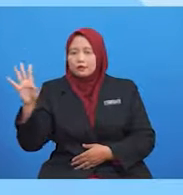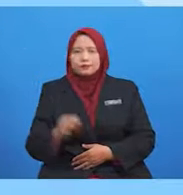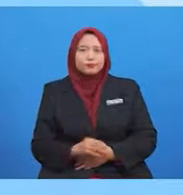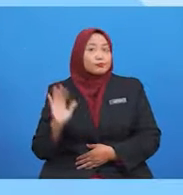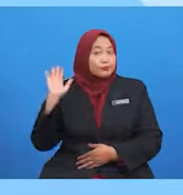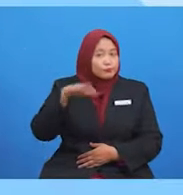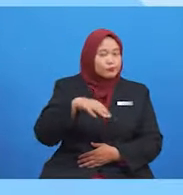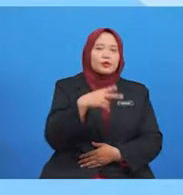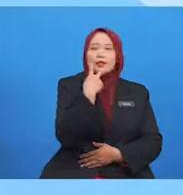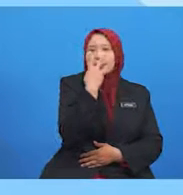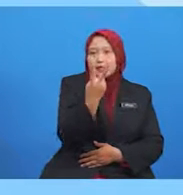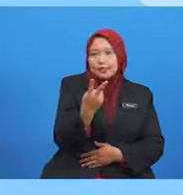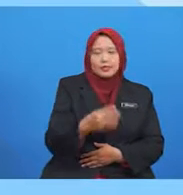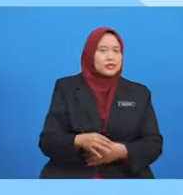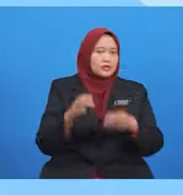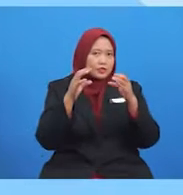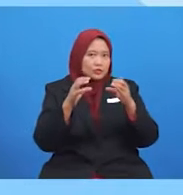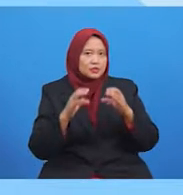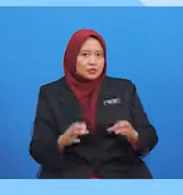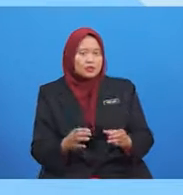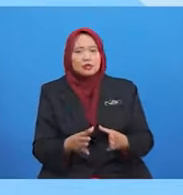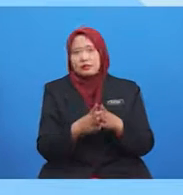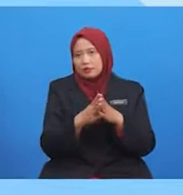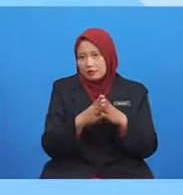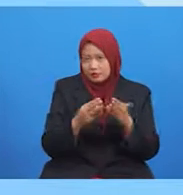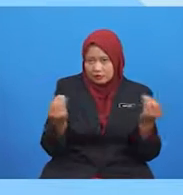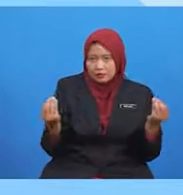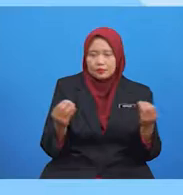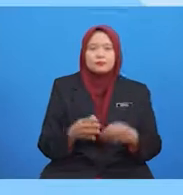lihat cara menyelesaikan soalan ini.